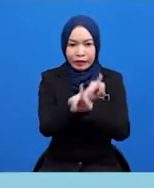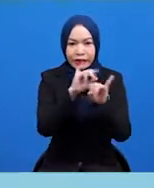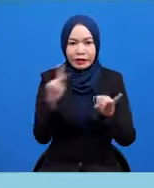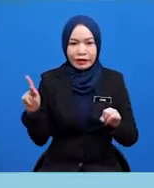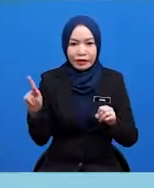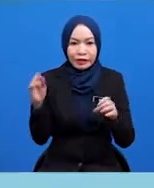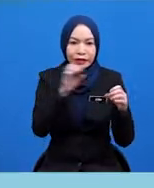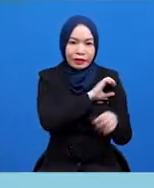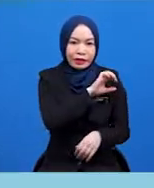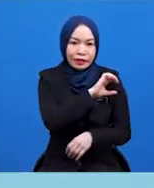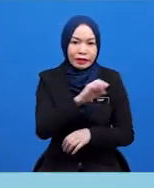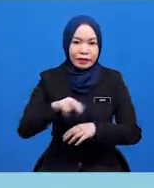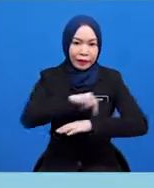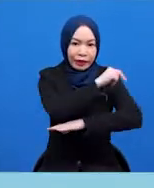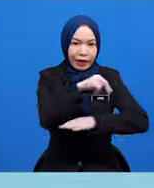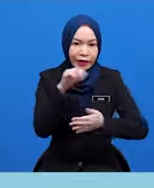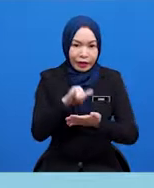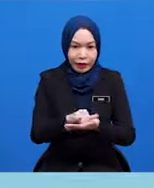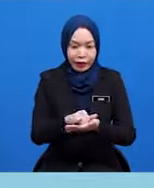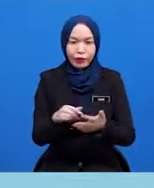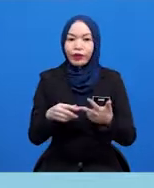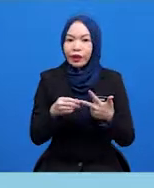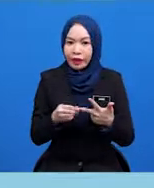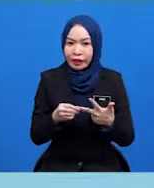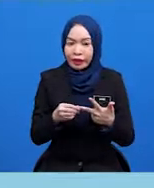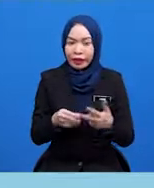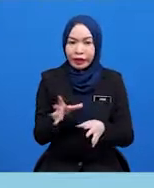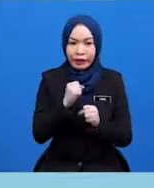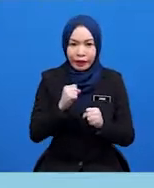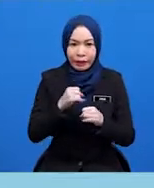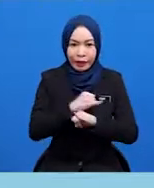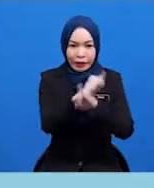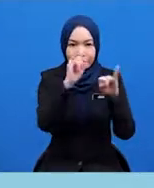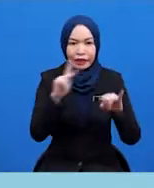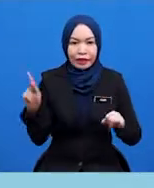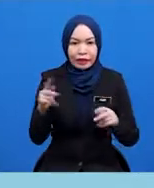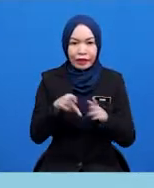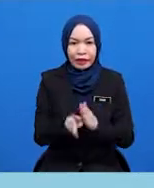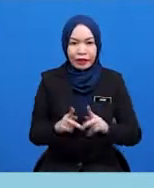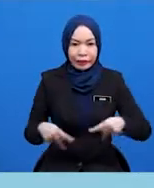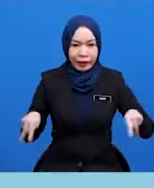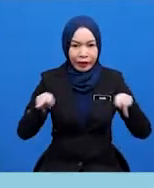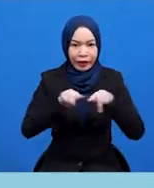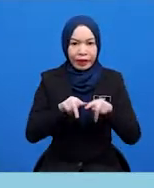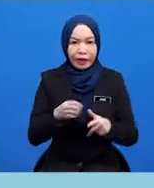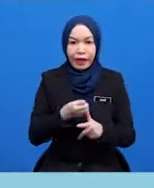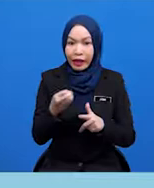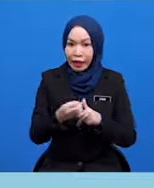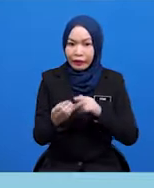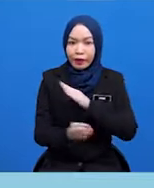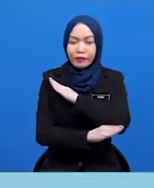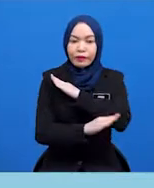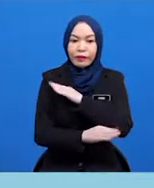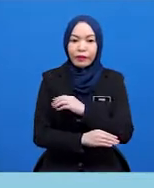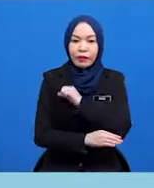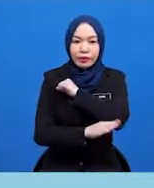tersebut. Ketiga, pelajar dapat menjelaskan kepentingan atau sumbangan